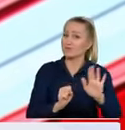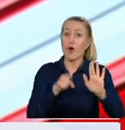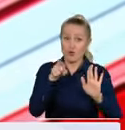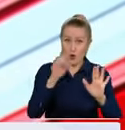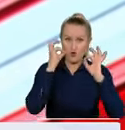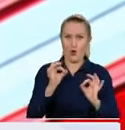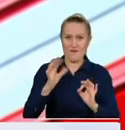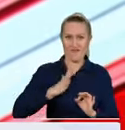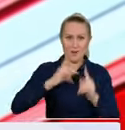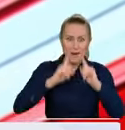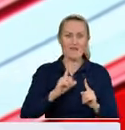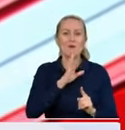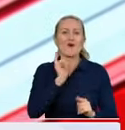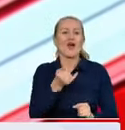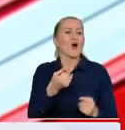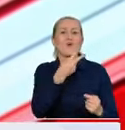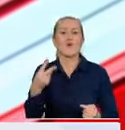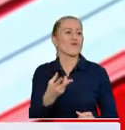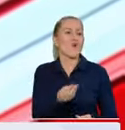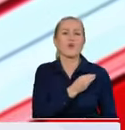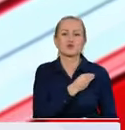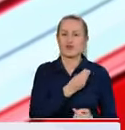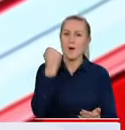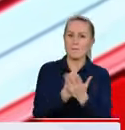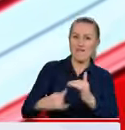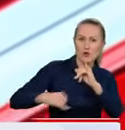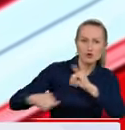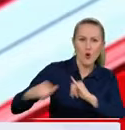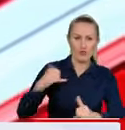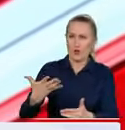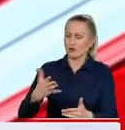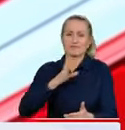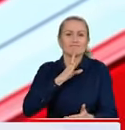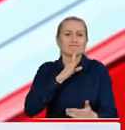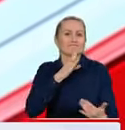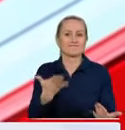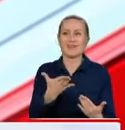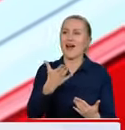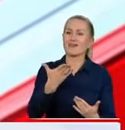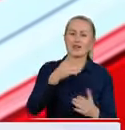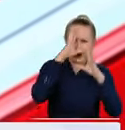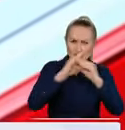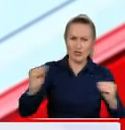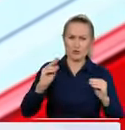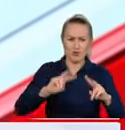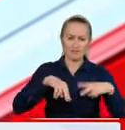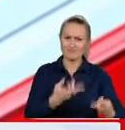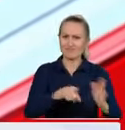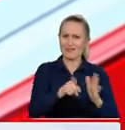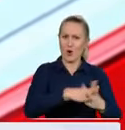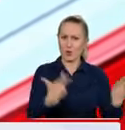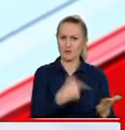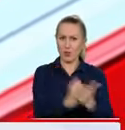same jak uczciwość, takie same jak praworządność, takie samo jak przede wszystkim szacunek dla konstytucji. To są